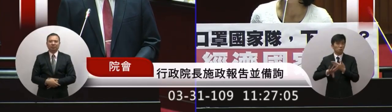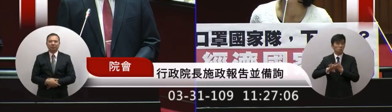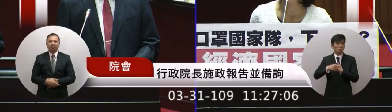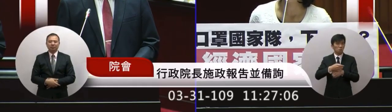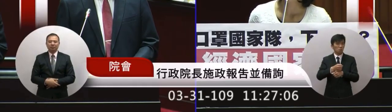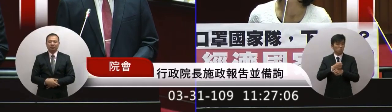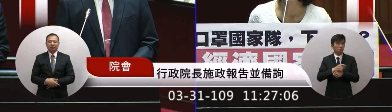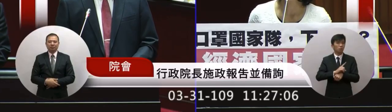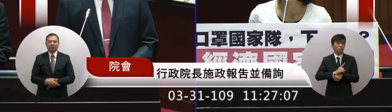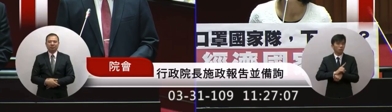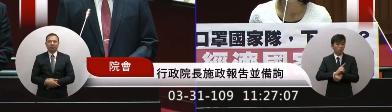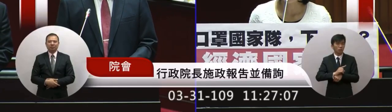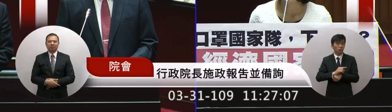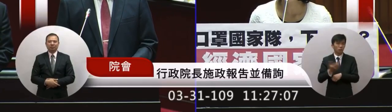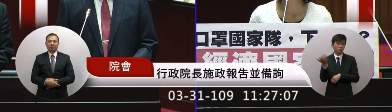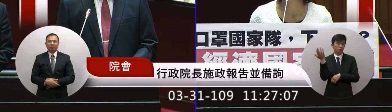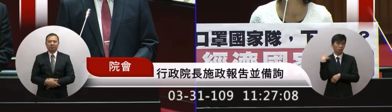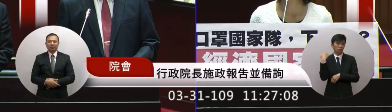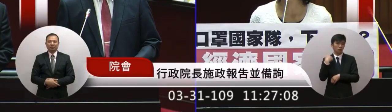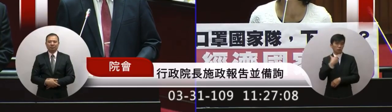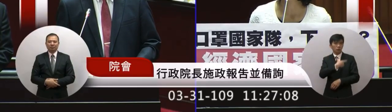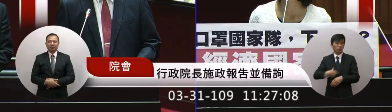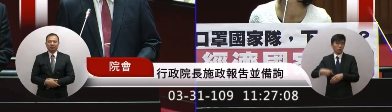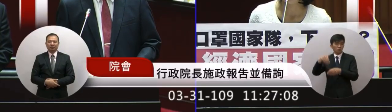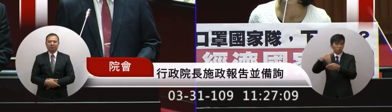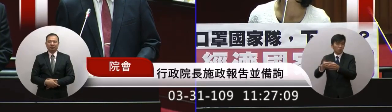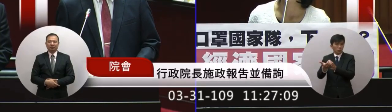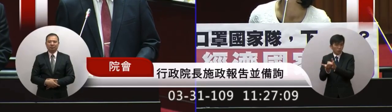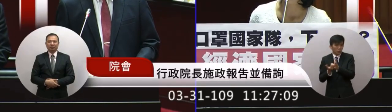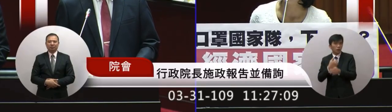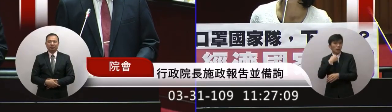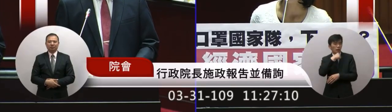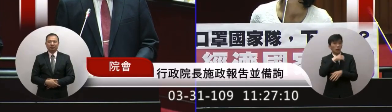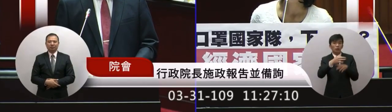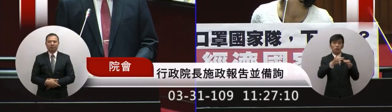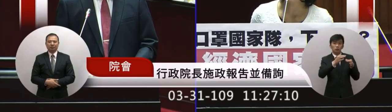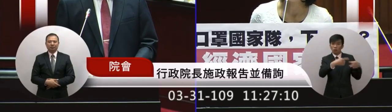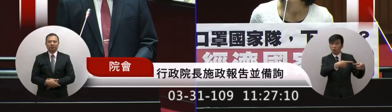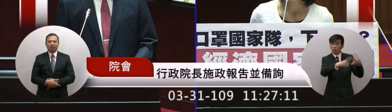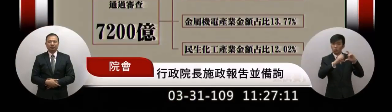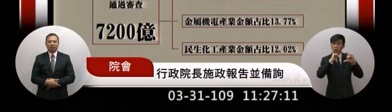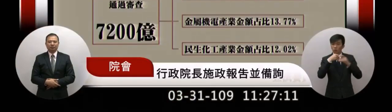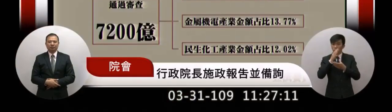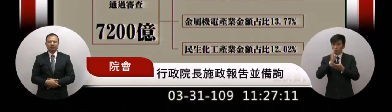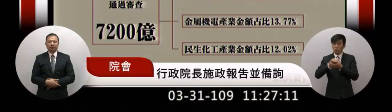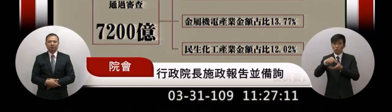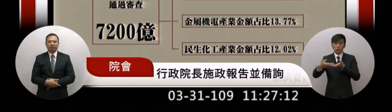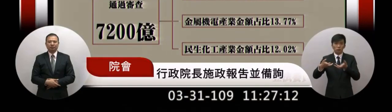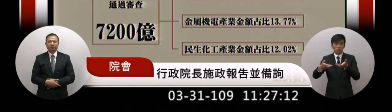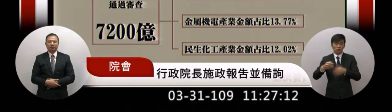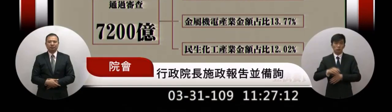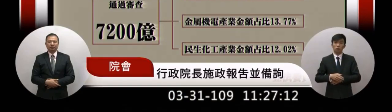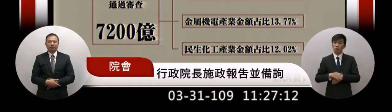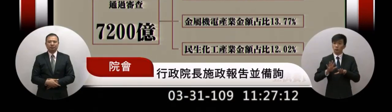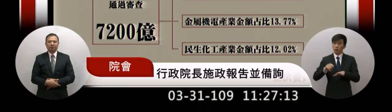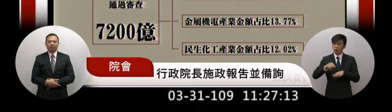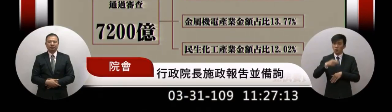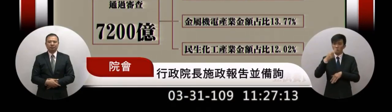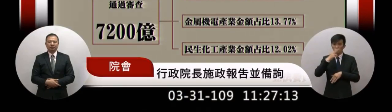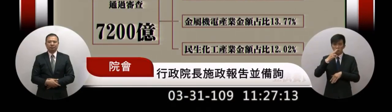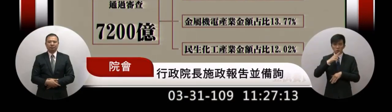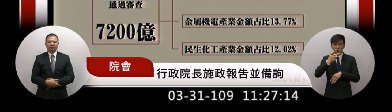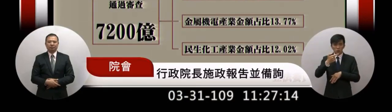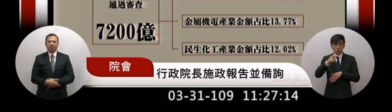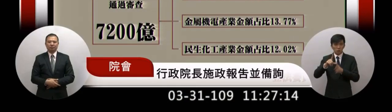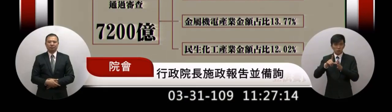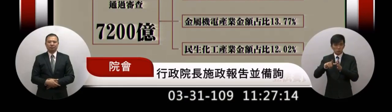选前呢，一直都有提到，那就是台商回流的部分。我想危机就是转机，这是大家都一直朗朗上